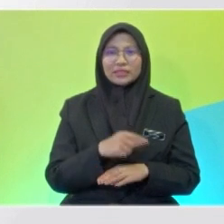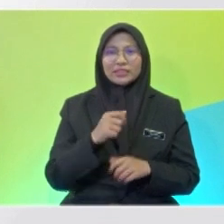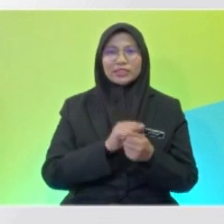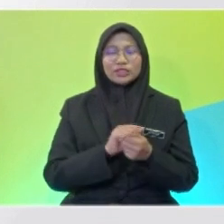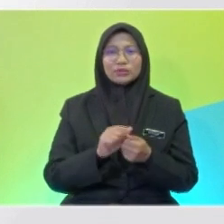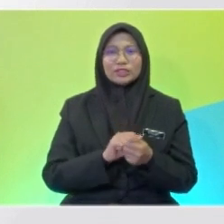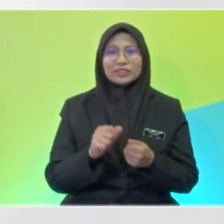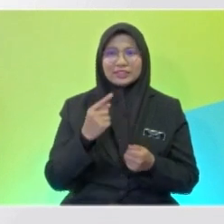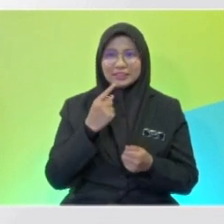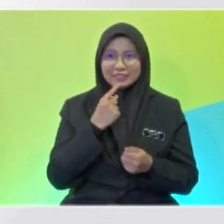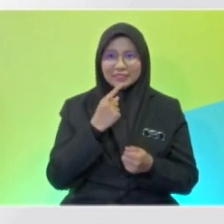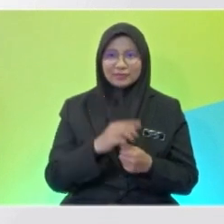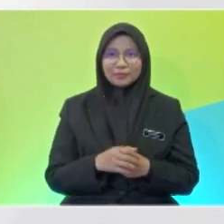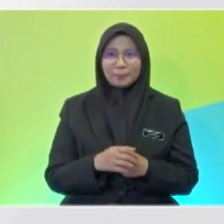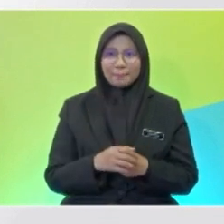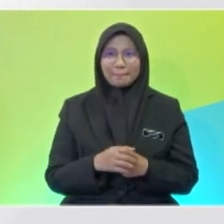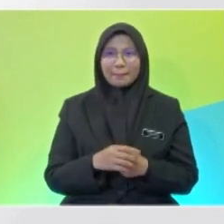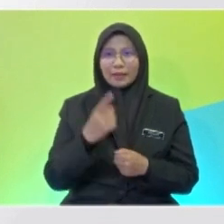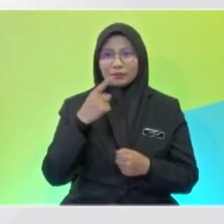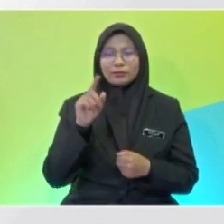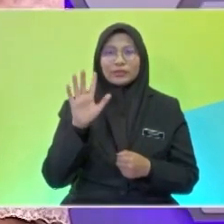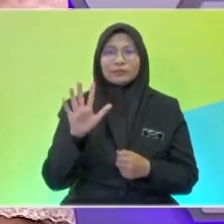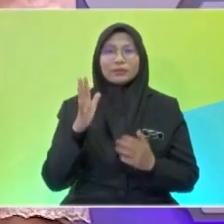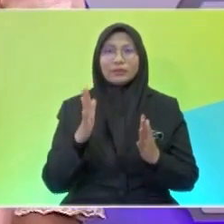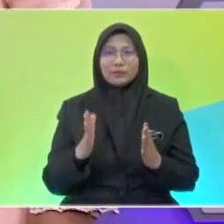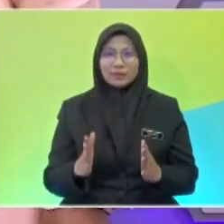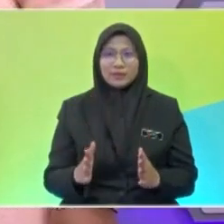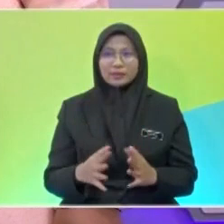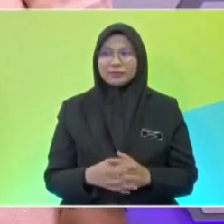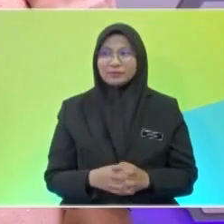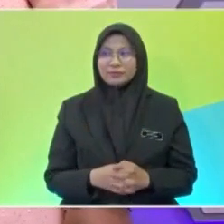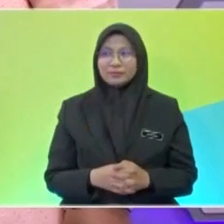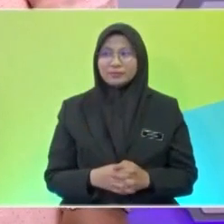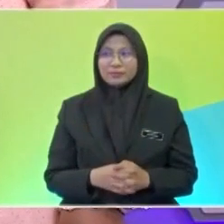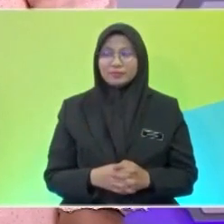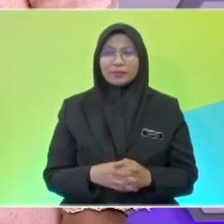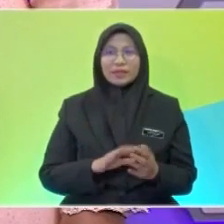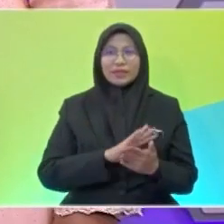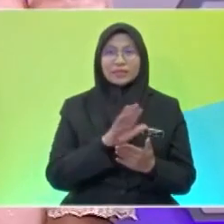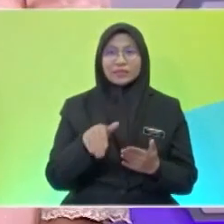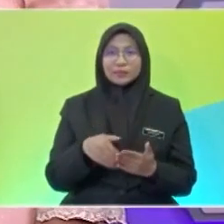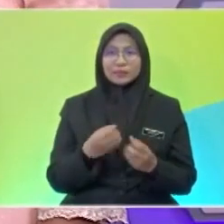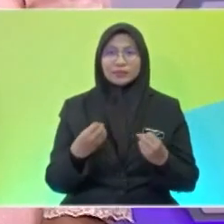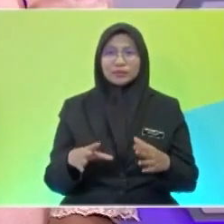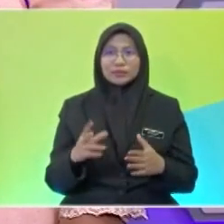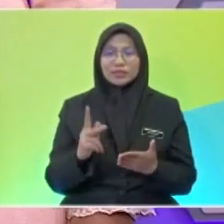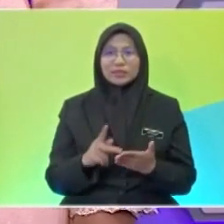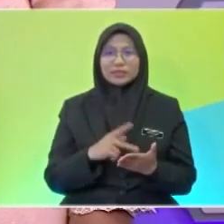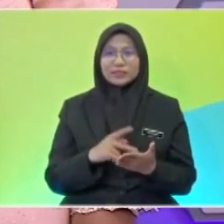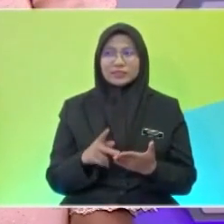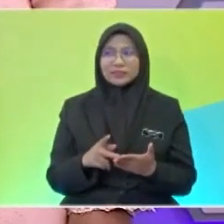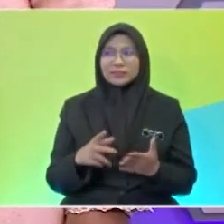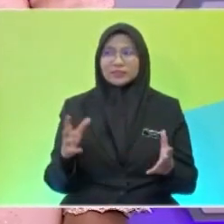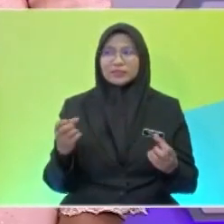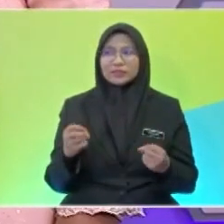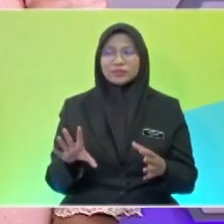ya Jadi ini untuk 5 orang lah ya oke kiranya semua langkah proses pikiran ini dilakukan calon Berhak untuk mendapat